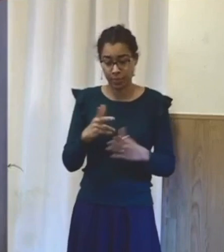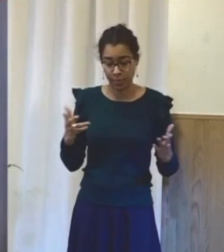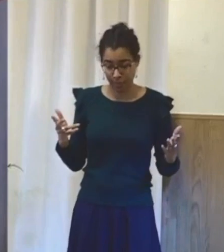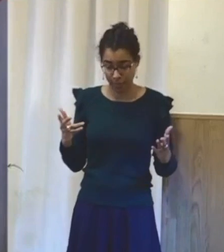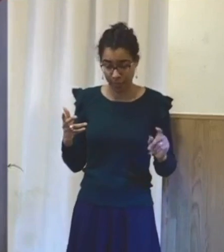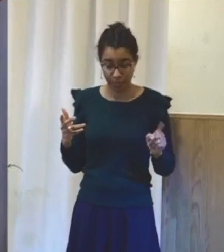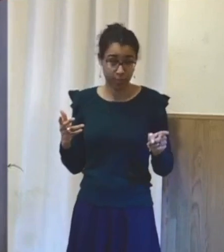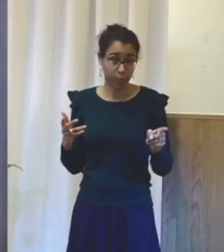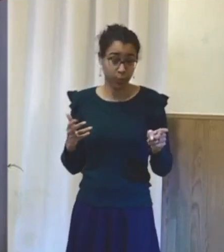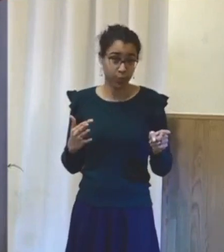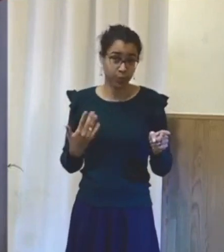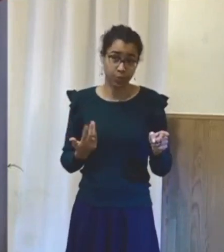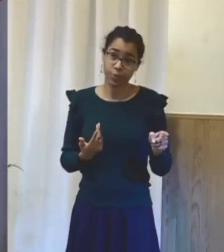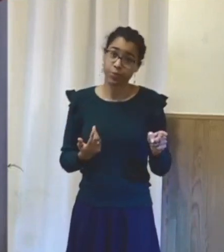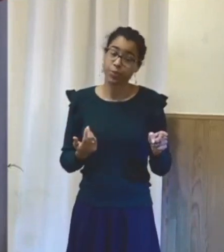était